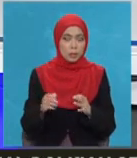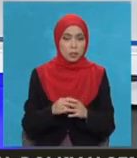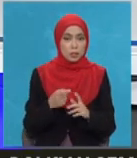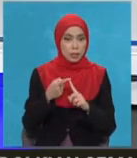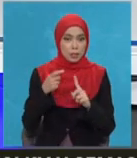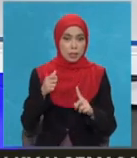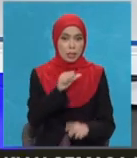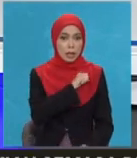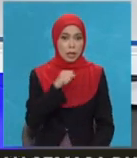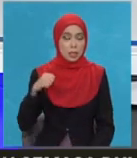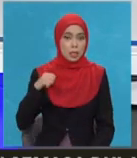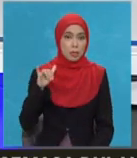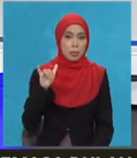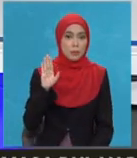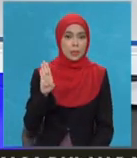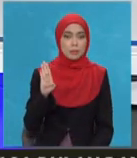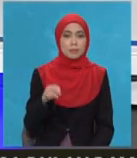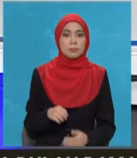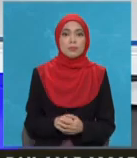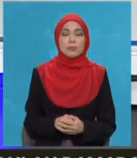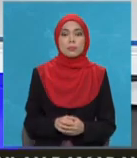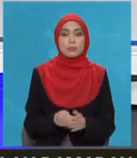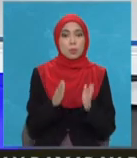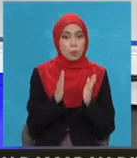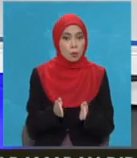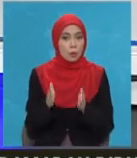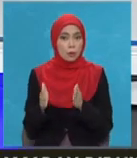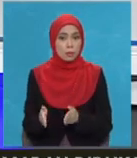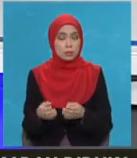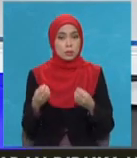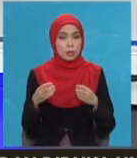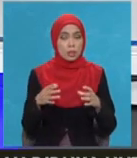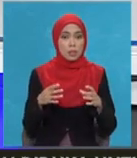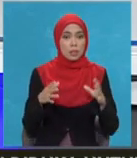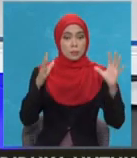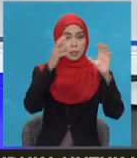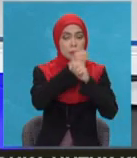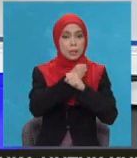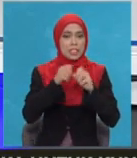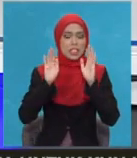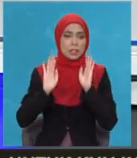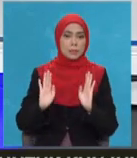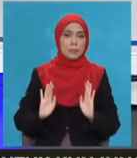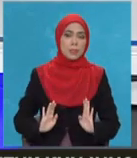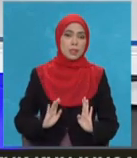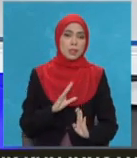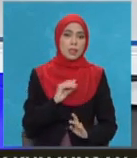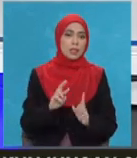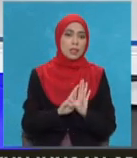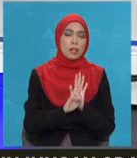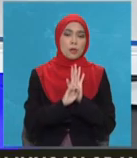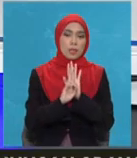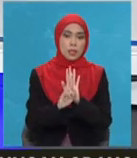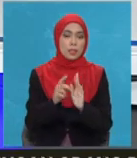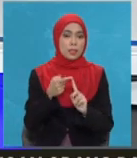terdiri dari pada orang-orang yang bergelar orang-orang yang telah mencapai kecemerlangan dan wakil yang dilantik dari daerah-daerah